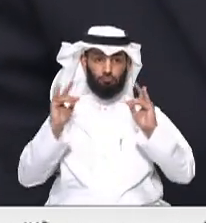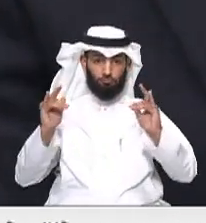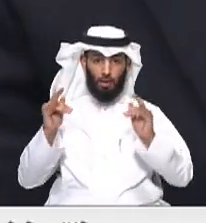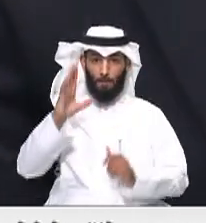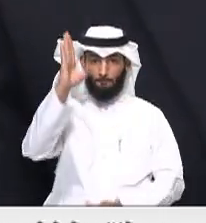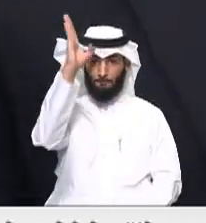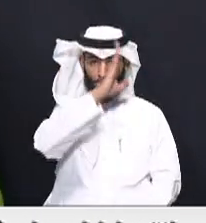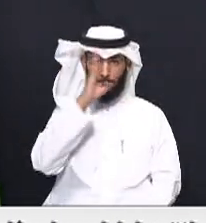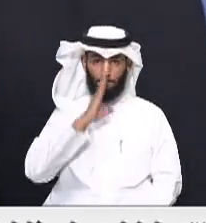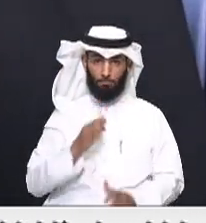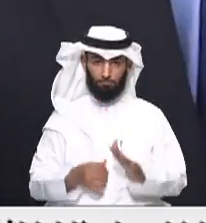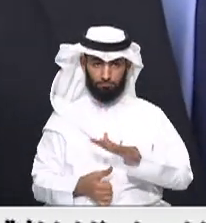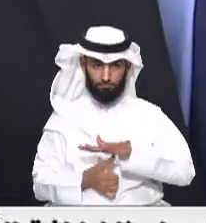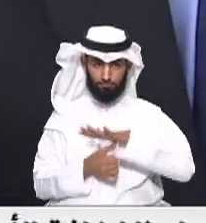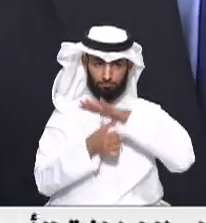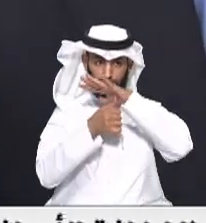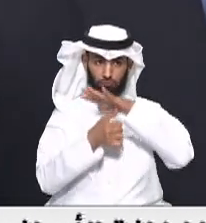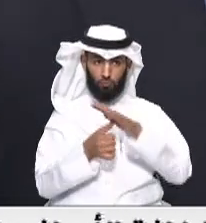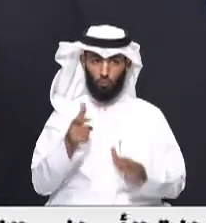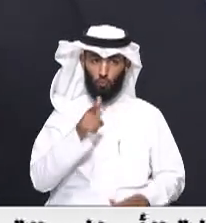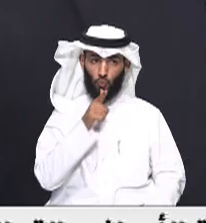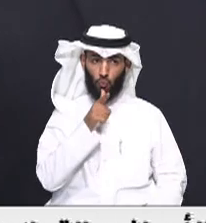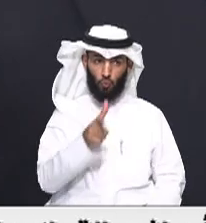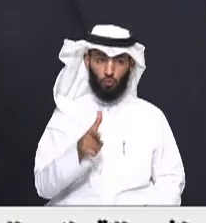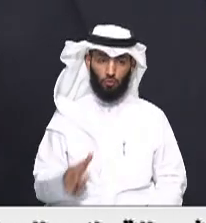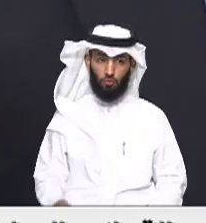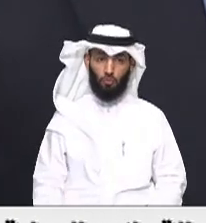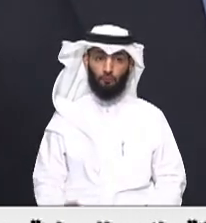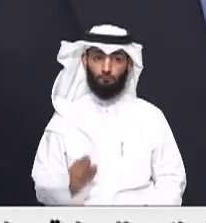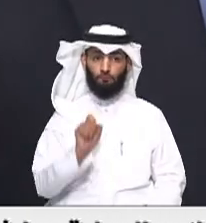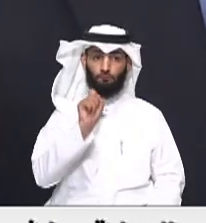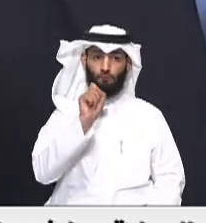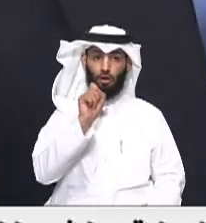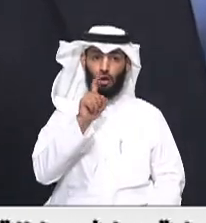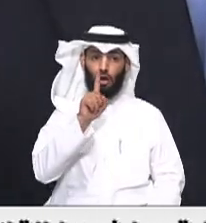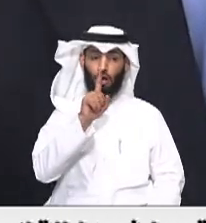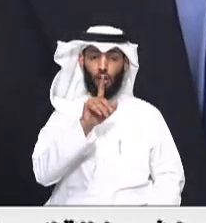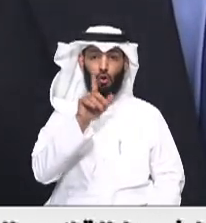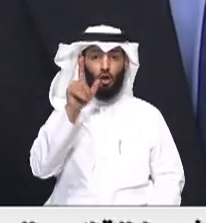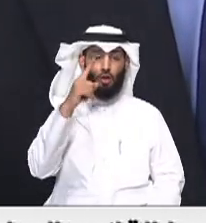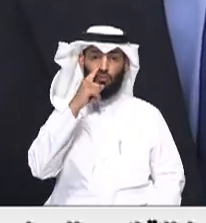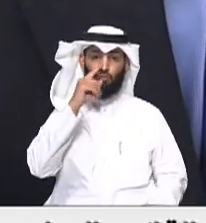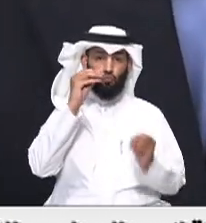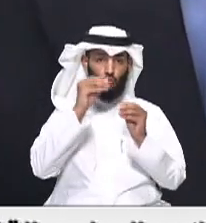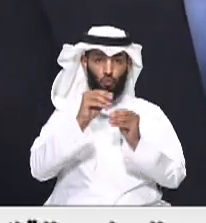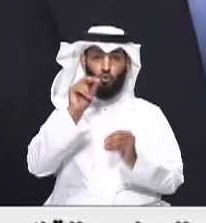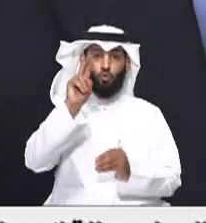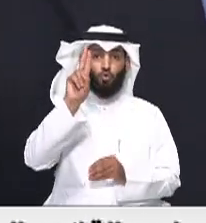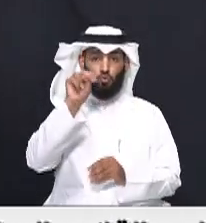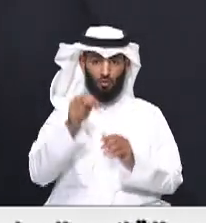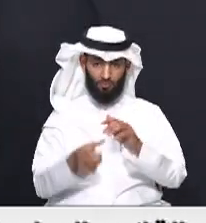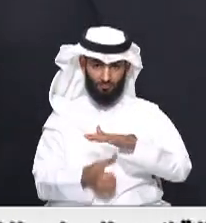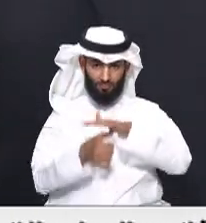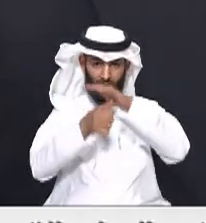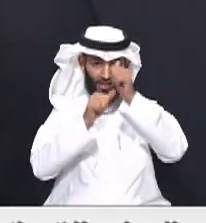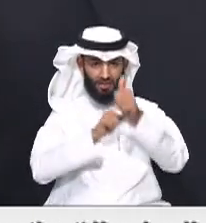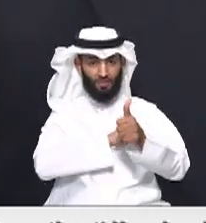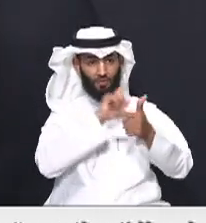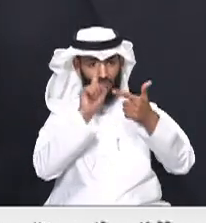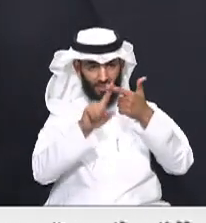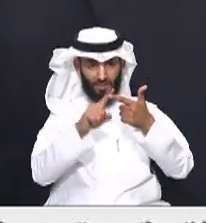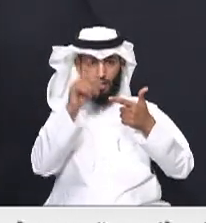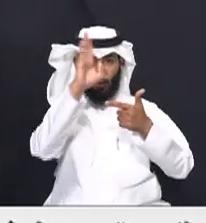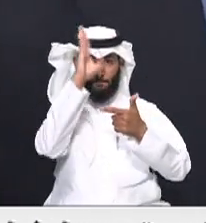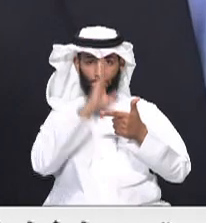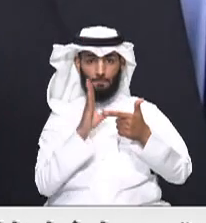لولا دا سيلفا، وهم دائما ما يبدأون بعد الأمين العام ورئيس الجمعية كعرف دولي أن تبدأ